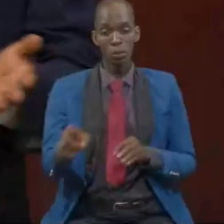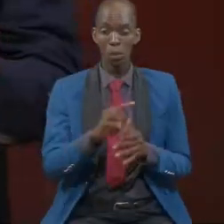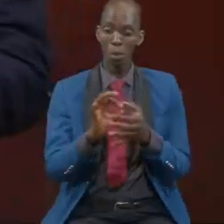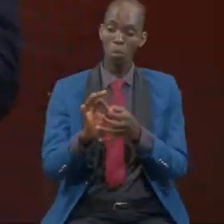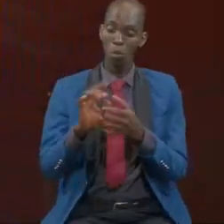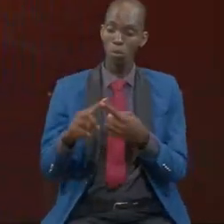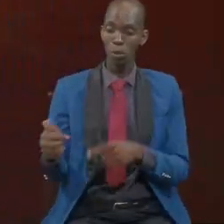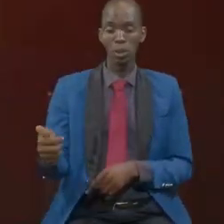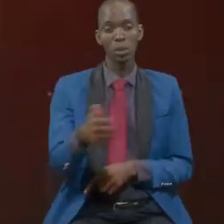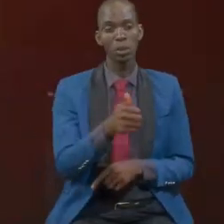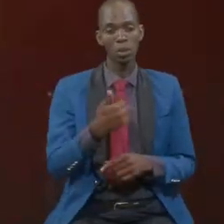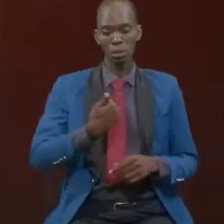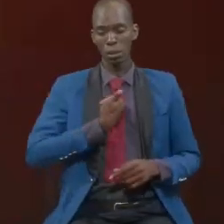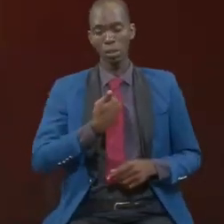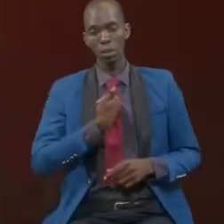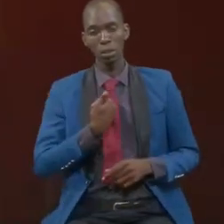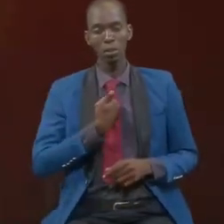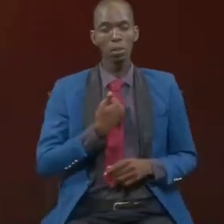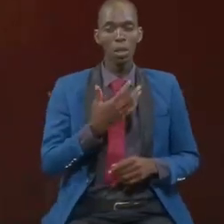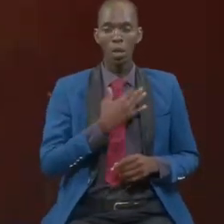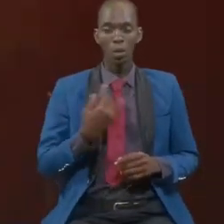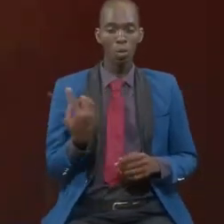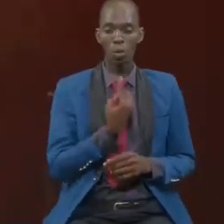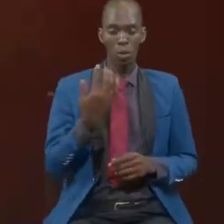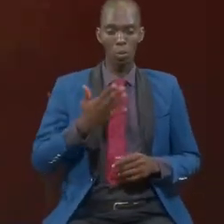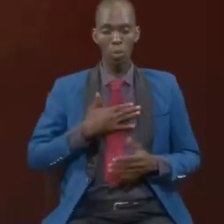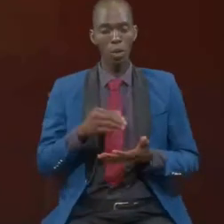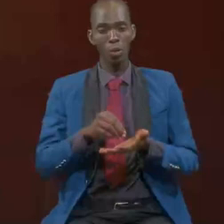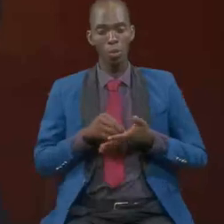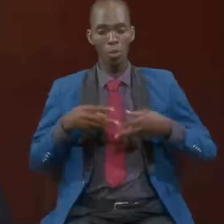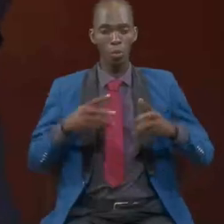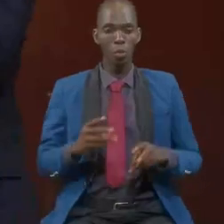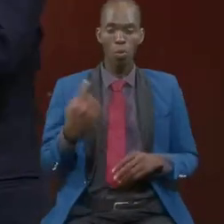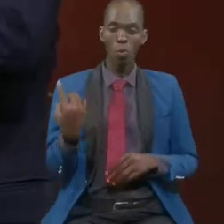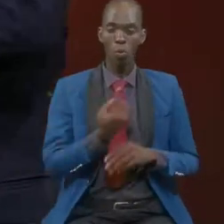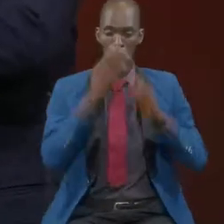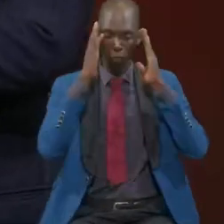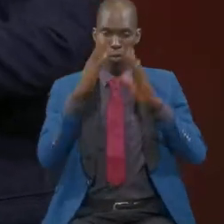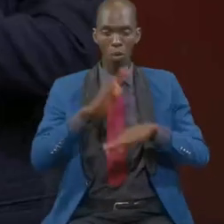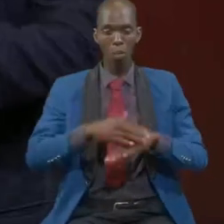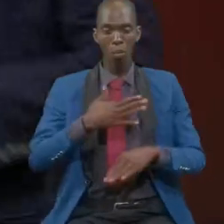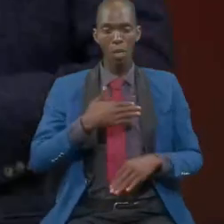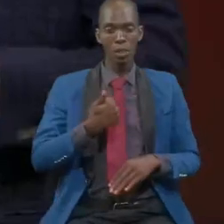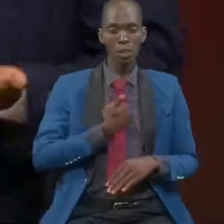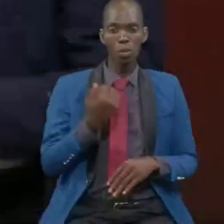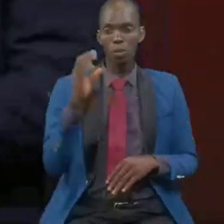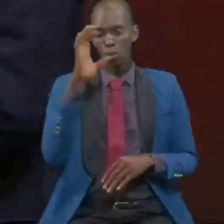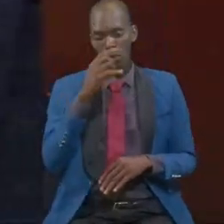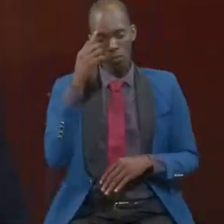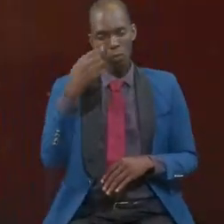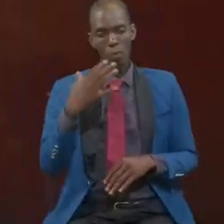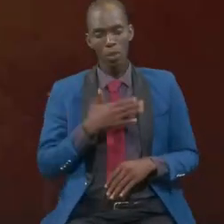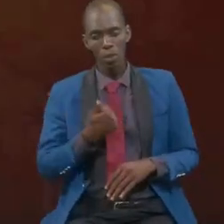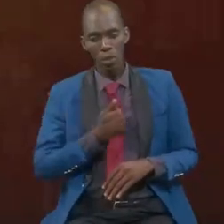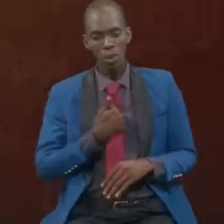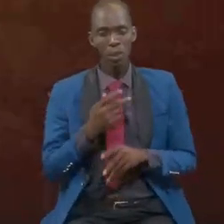ne sont pas à eux-mêmes. S'ils sont égocentriques, s'ils sont imbus d'eux-mêmes, s'ils se concentrent